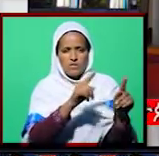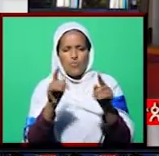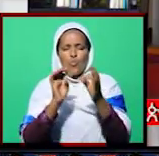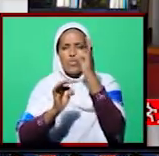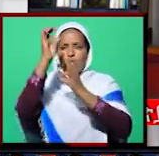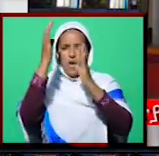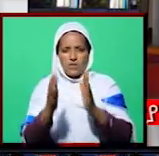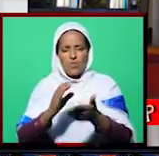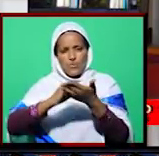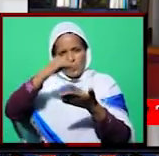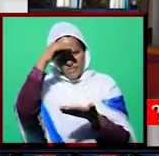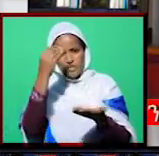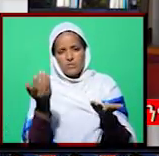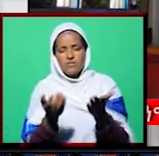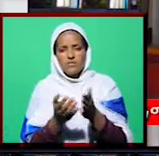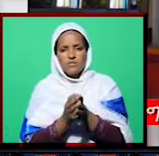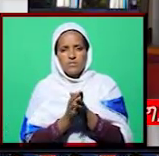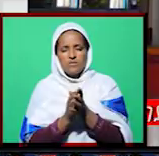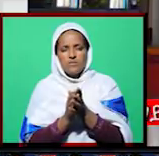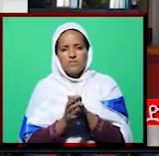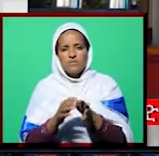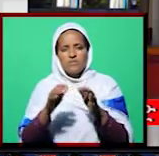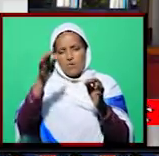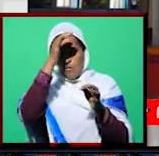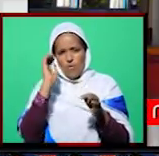ከዚህ ባሻገር ደግሞ ታሪካዊ ትምህርት